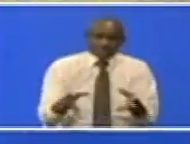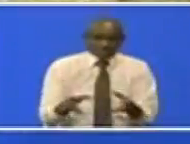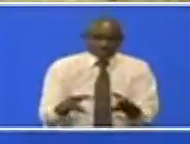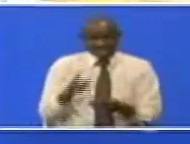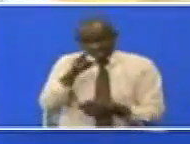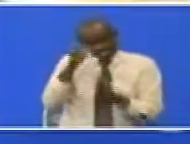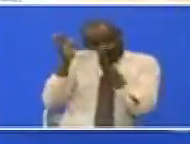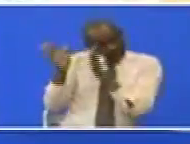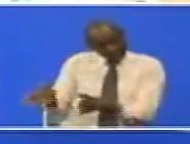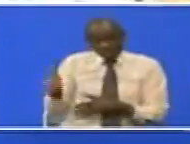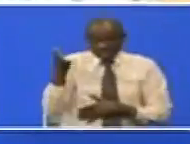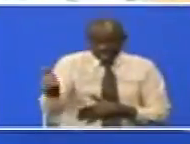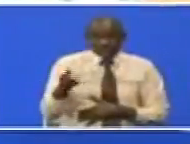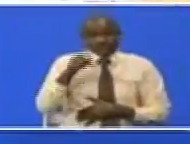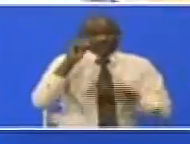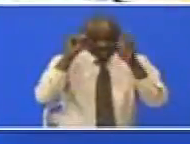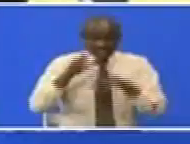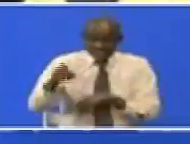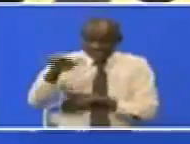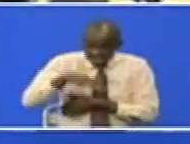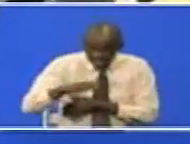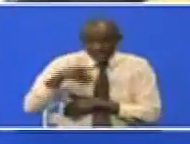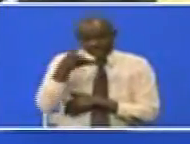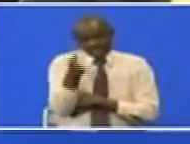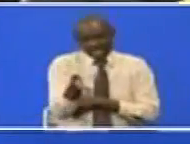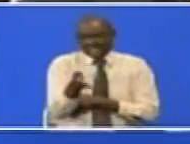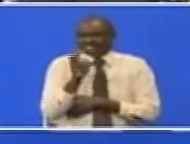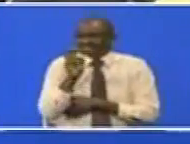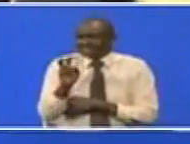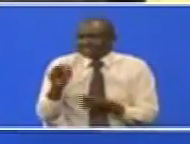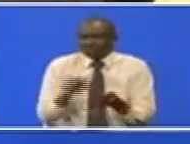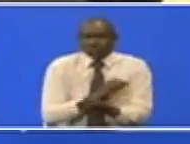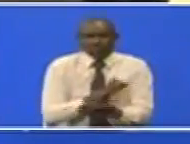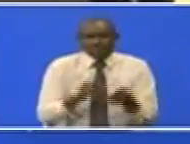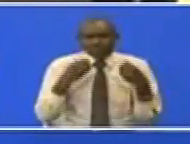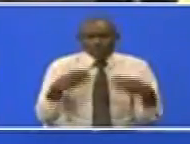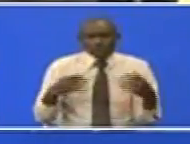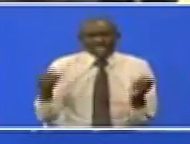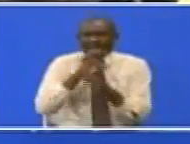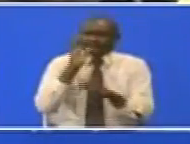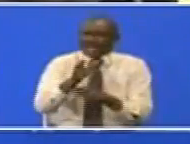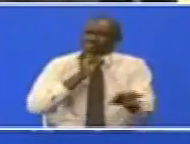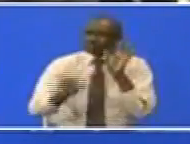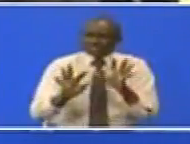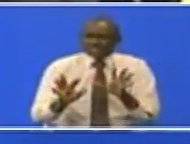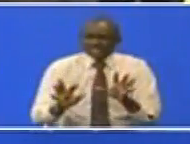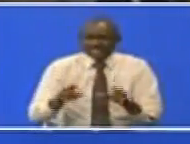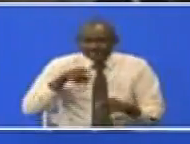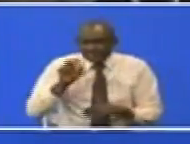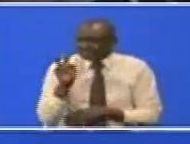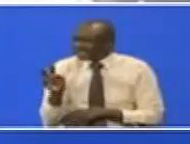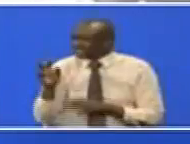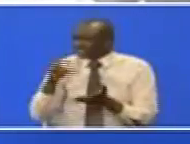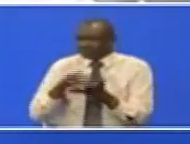sehemu hii ambayo yo mpakani mwa kaunti Za narok na nakuru anakadiria hasara kubwa baada Ya gari Lake kuchomwa baada ya Muda Wa kuangalia